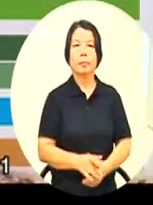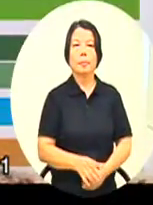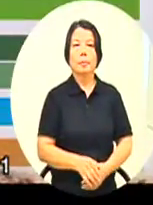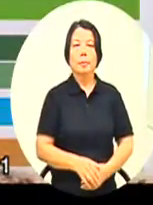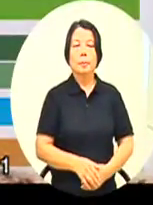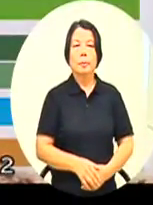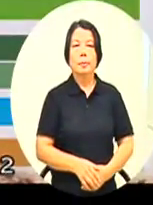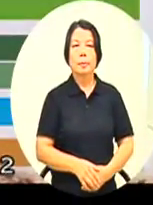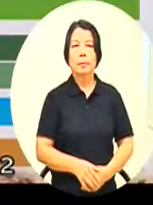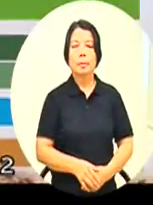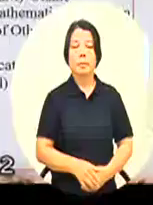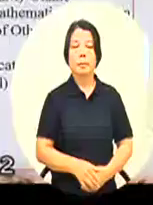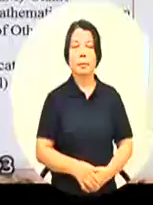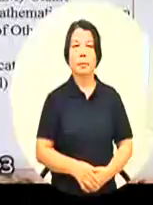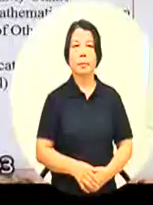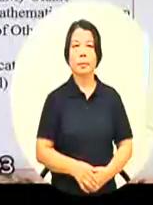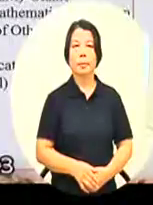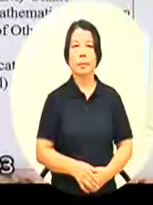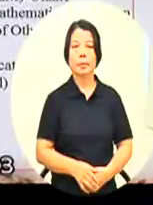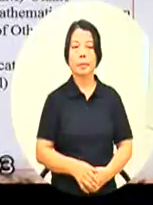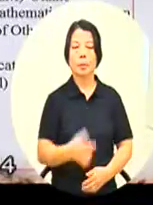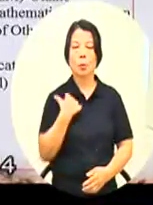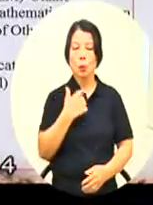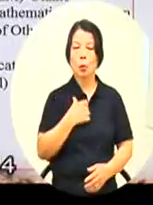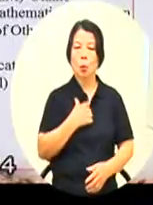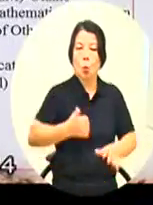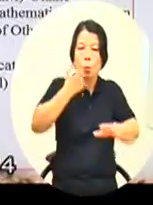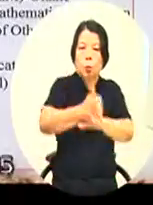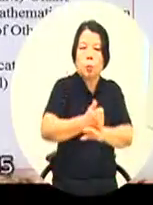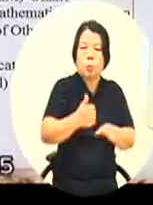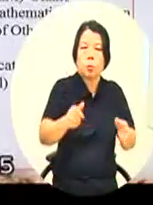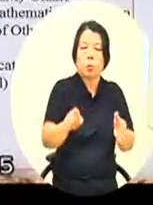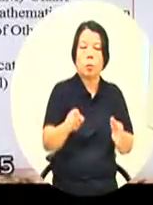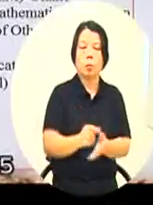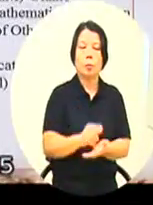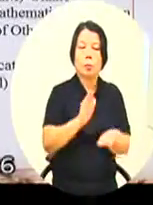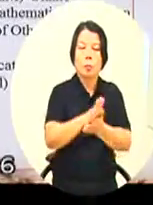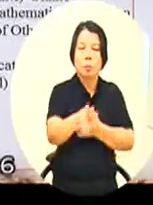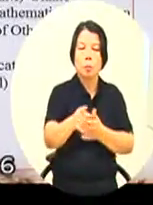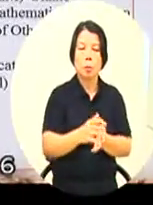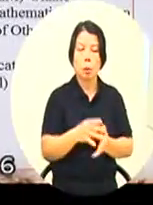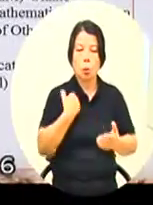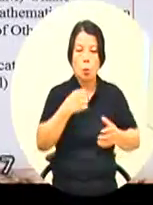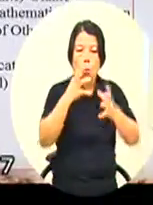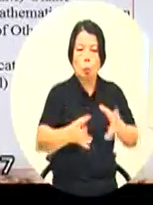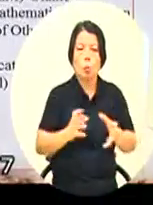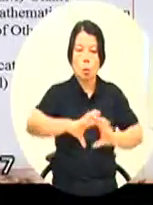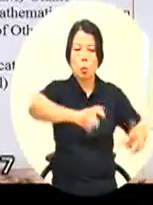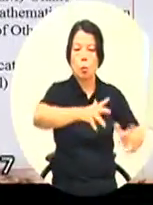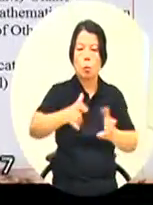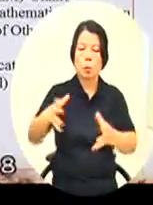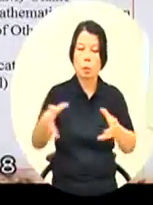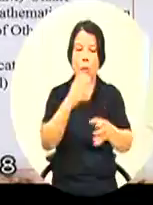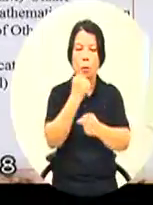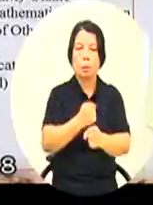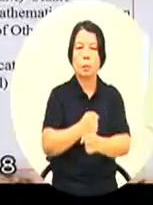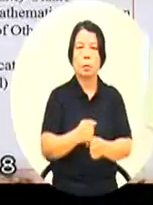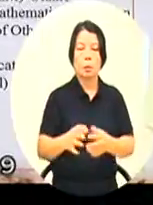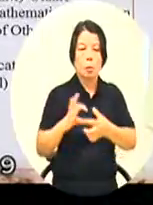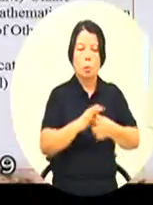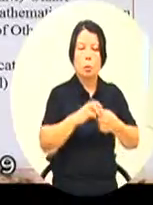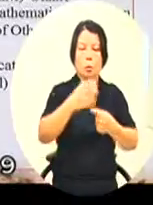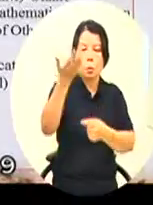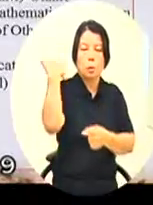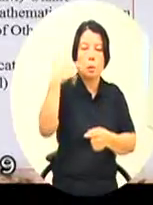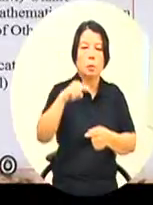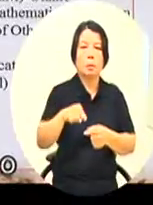下一个。我进来空大之后，我觉得可以落实国际的合作了哈。那所以在我过去的时